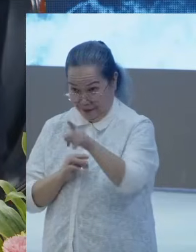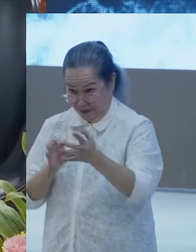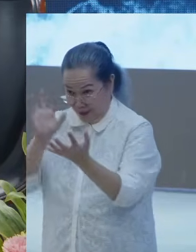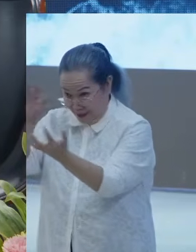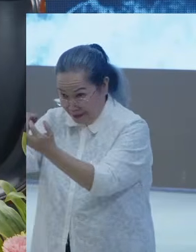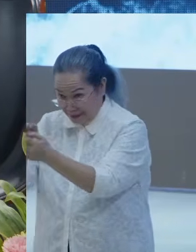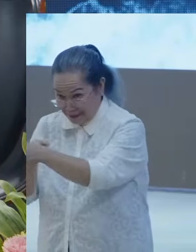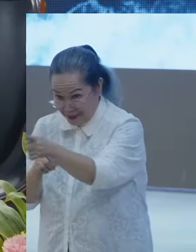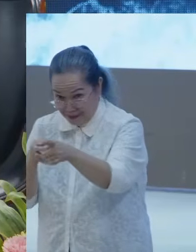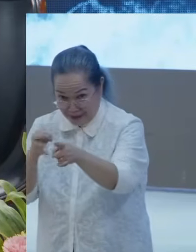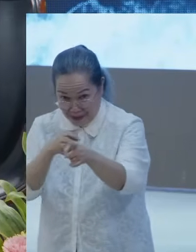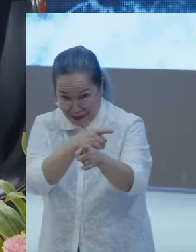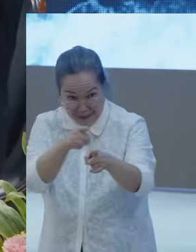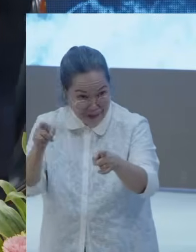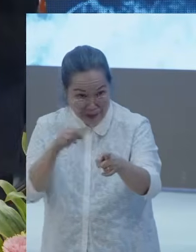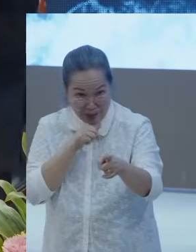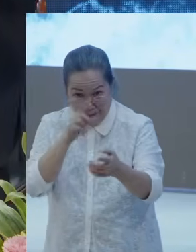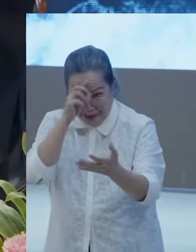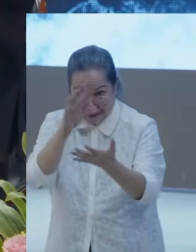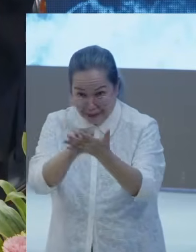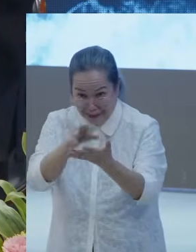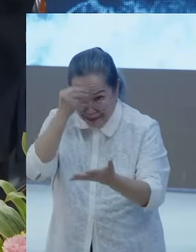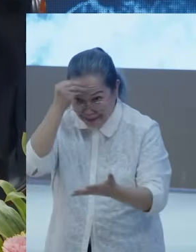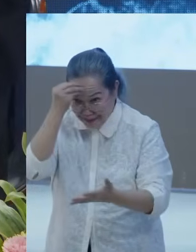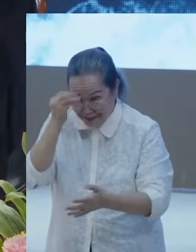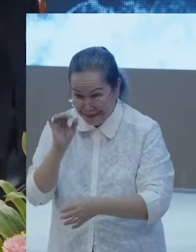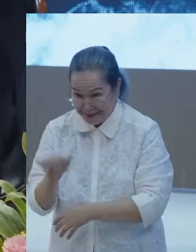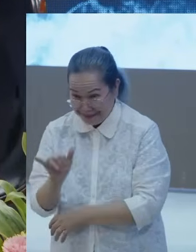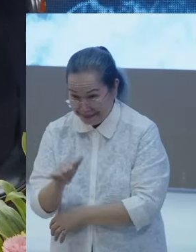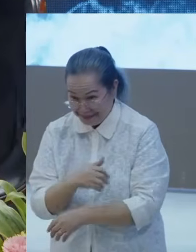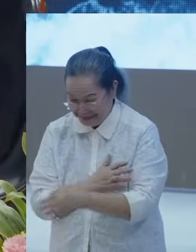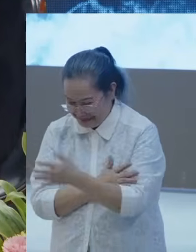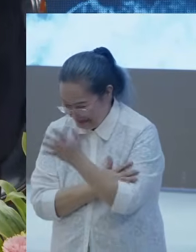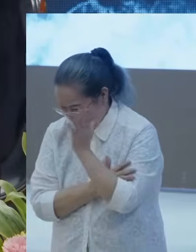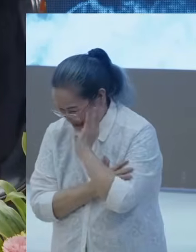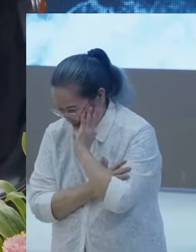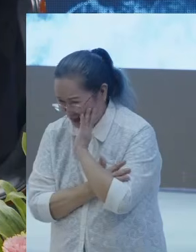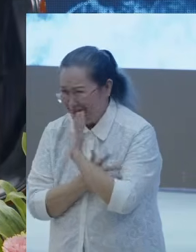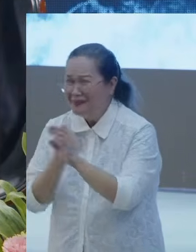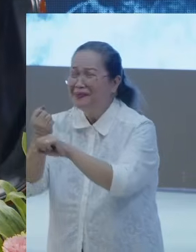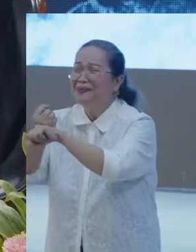kayo susunod? Hindi pa kayo matututo? No? Ang tigas naman ang ulo nyo.